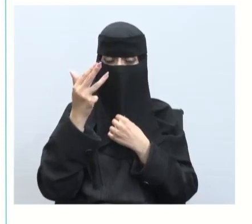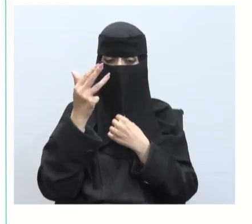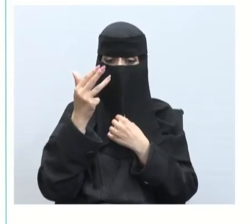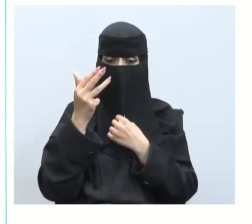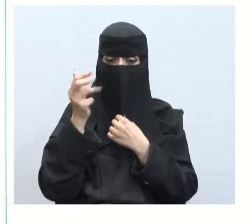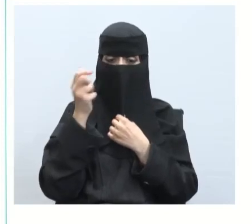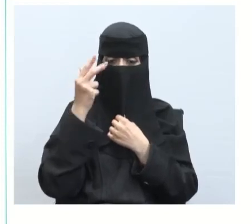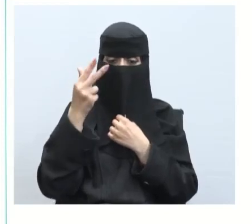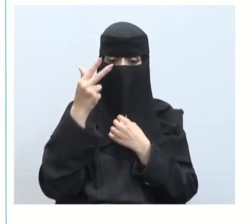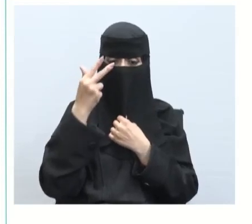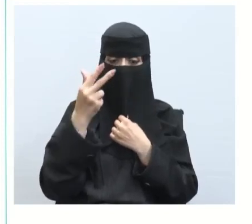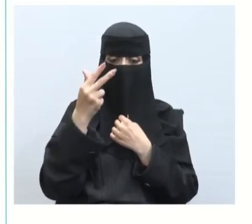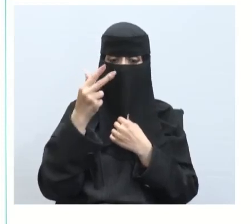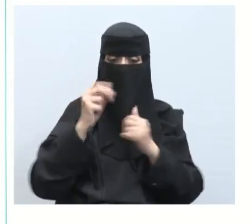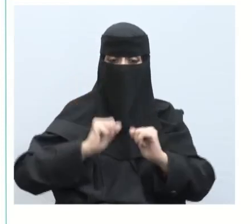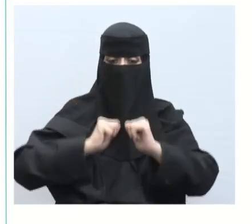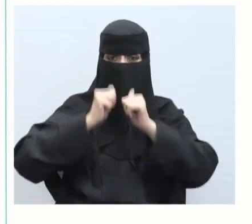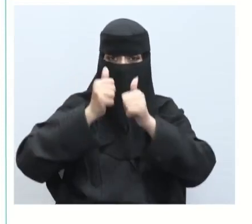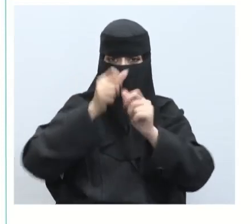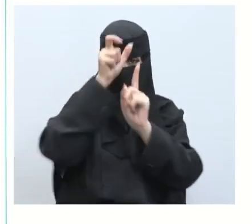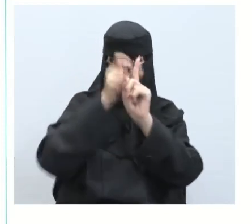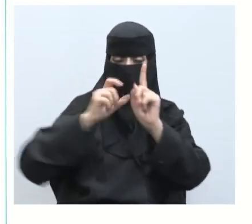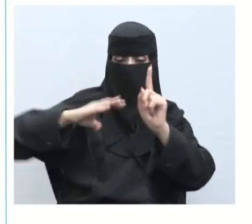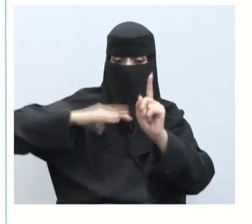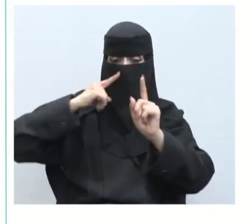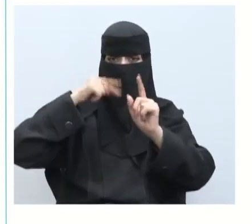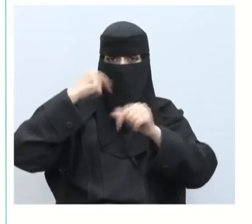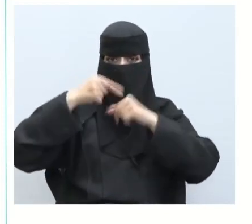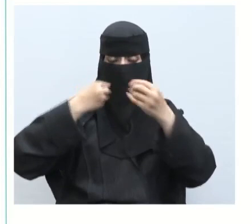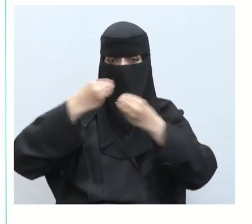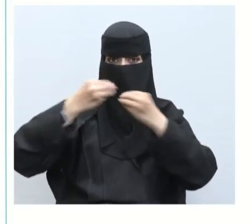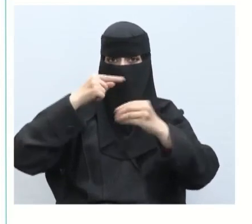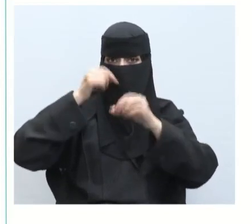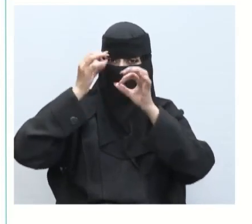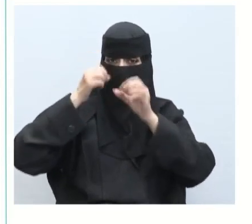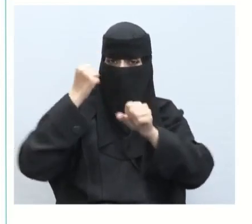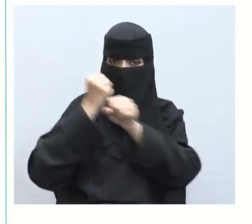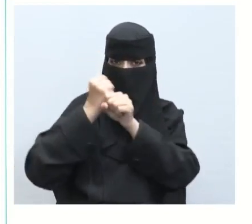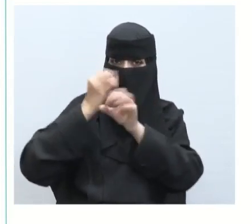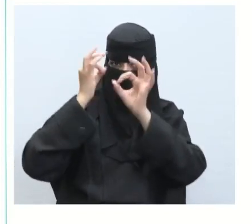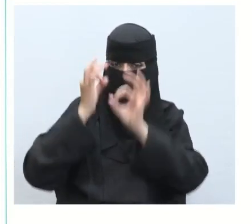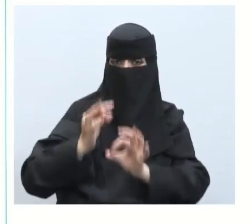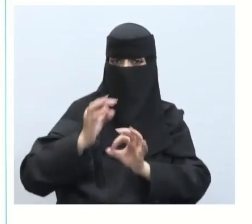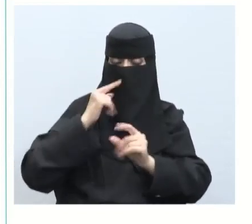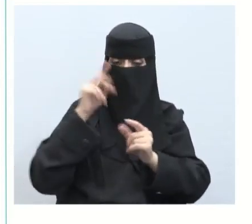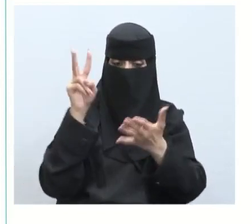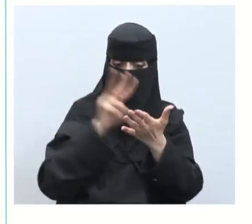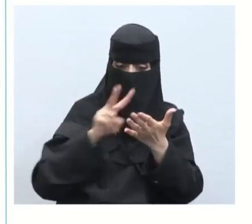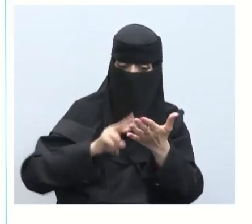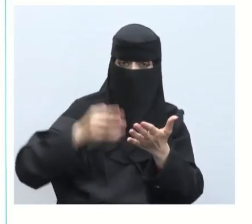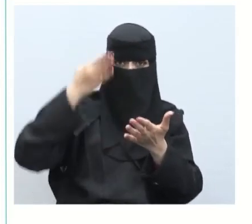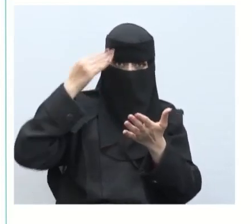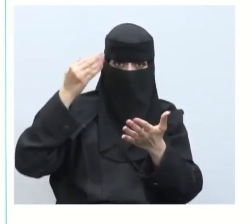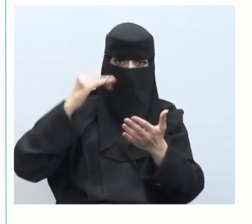الفعال لعمل بدقه دائما يك استعداد يتابعون بدقه يخصصون وقت لجميع المعلومات يراجعون